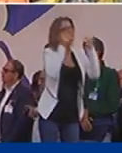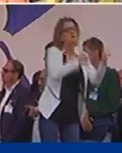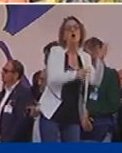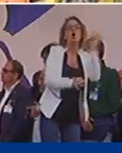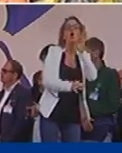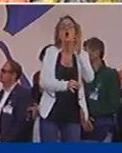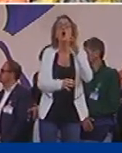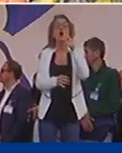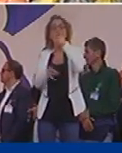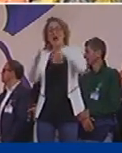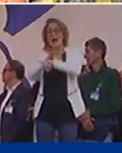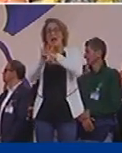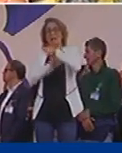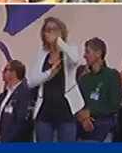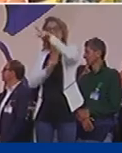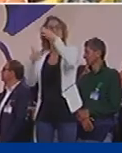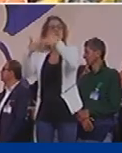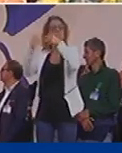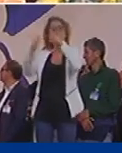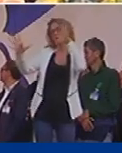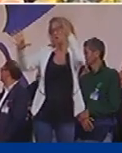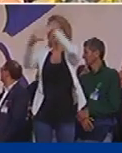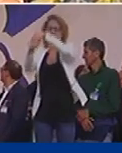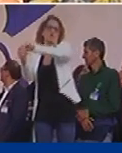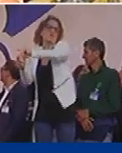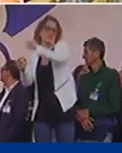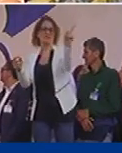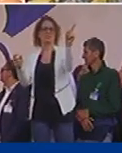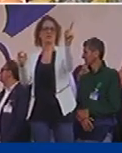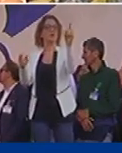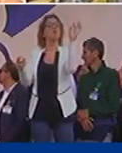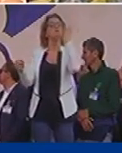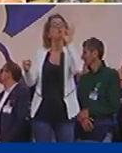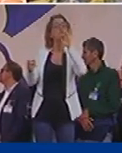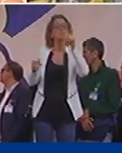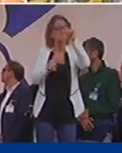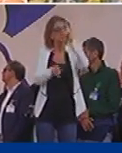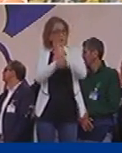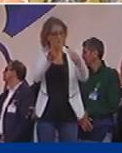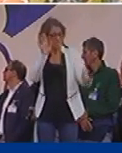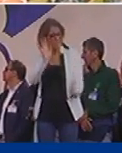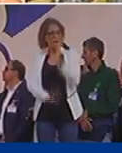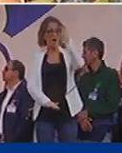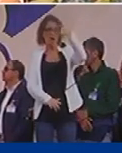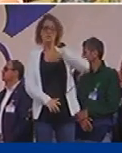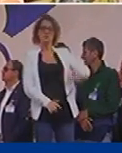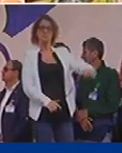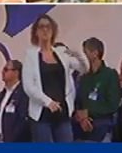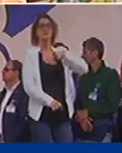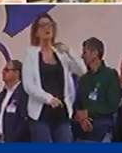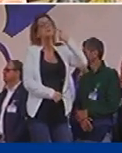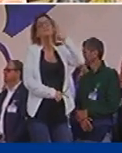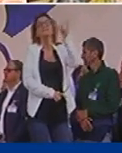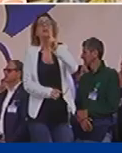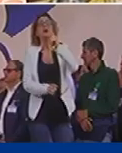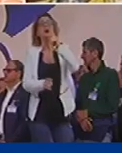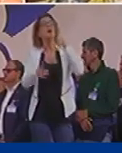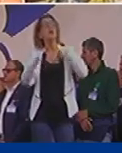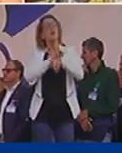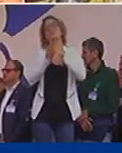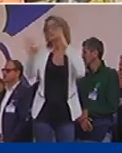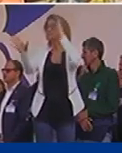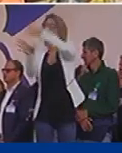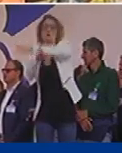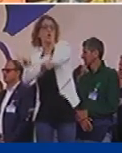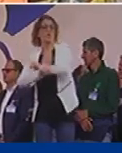clandestini in quella struttura non ci entrano. O passano sul mio corpo o i clandestini in quella struttura non